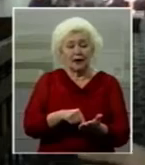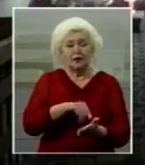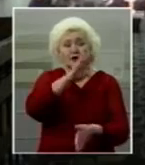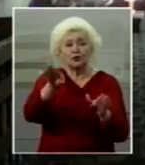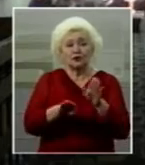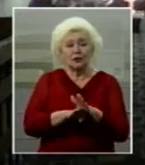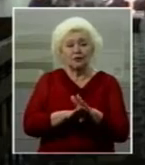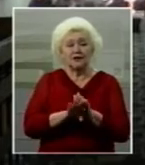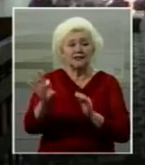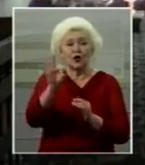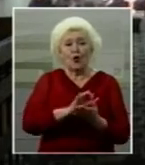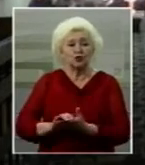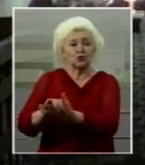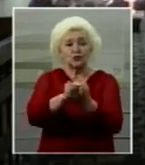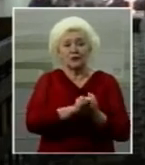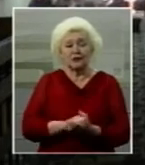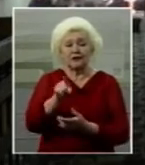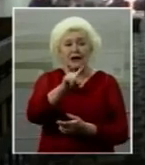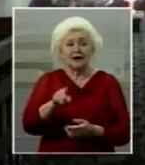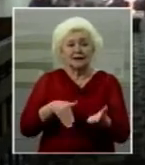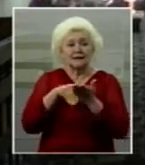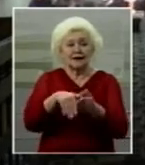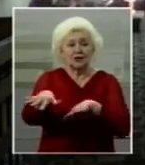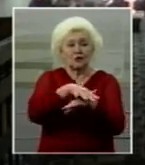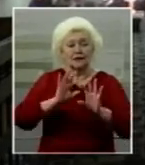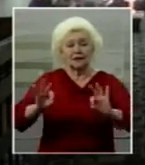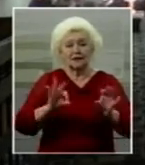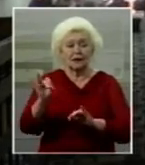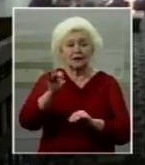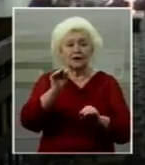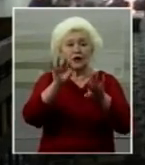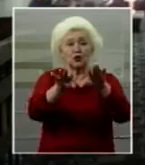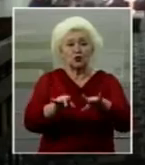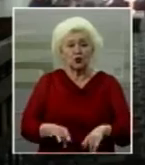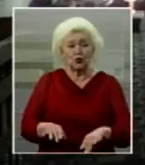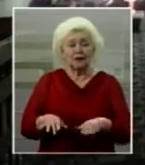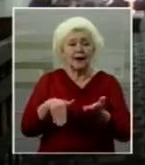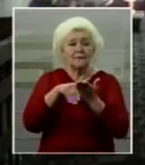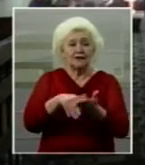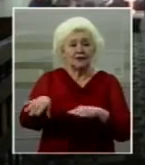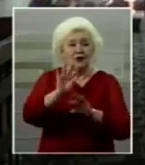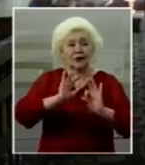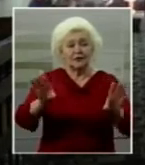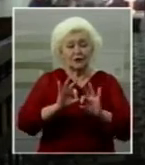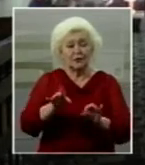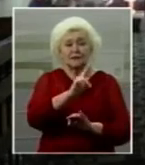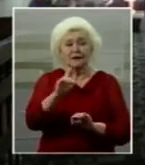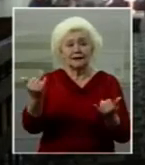під осуспільнення, якщо це електронні засоби масової інформації, і електронні, і друковані засоби масової інформації, які зараз